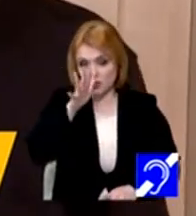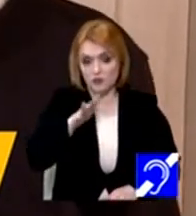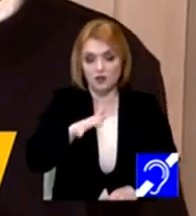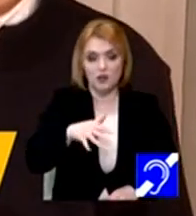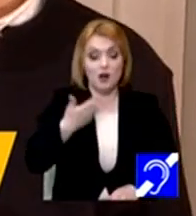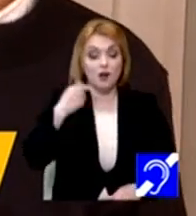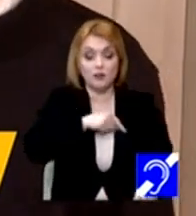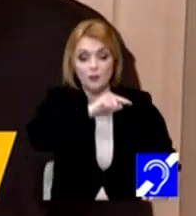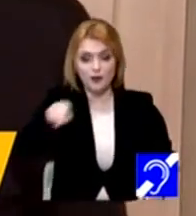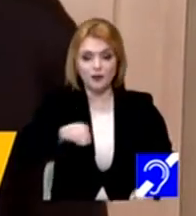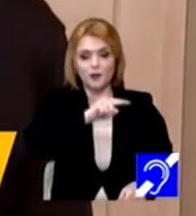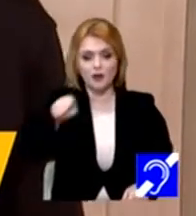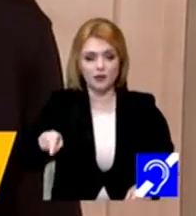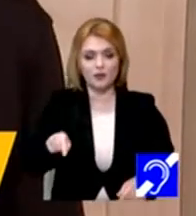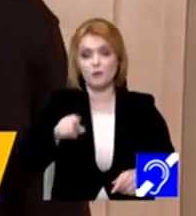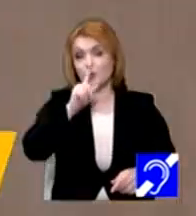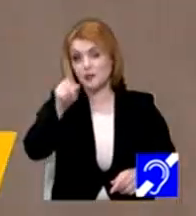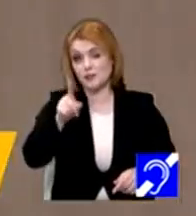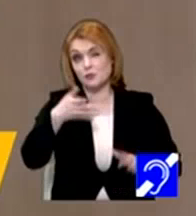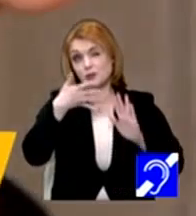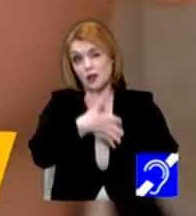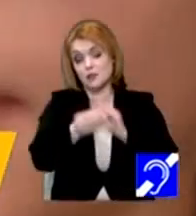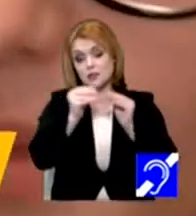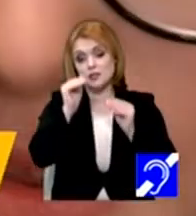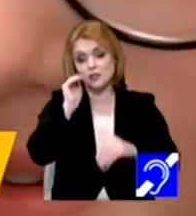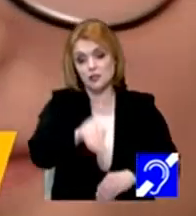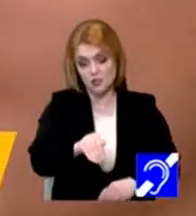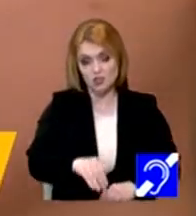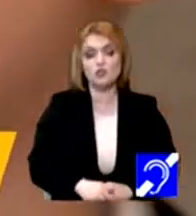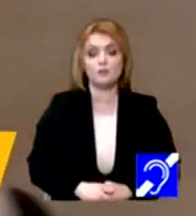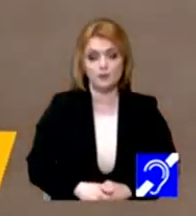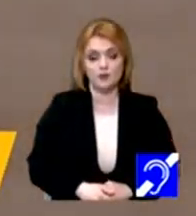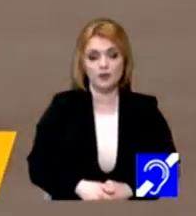costa în jurul la 10.000 de lei pe lună. Ei cu un grad